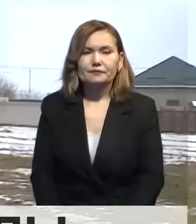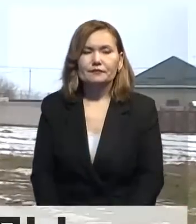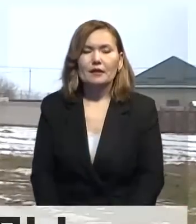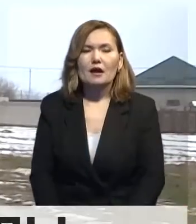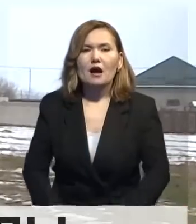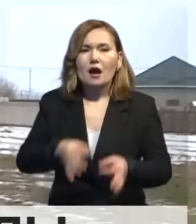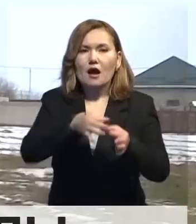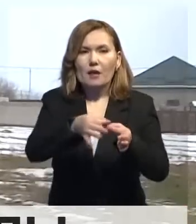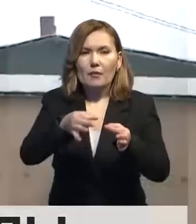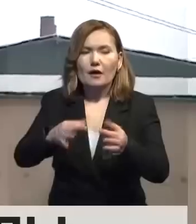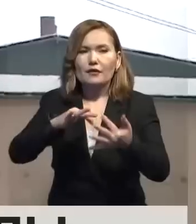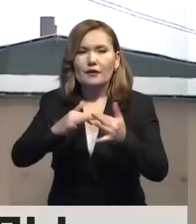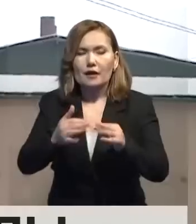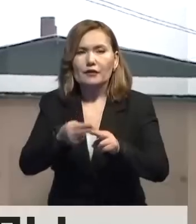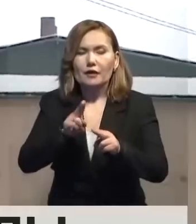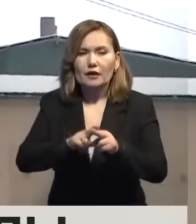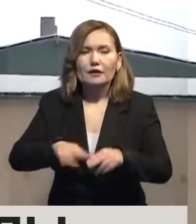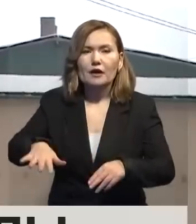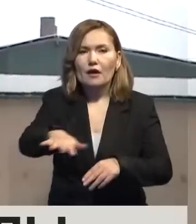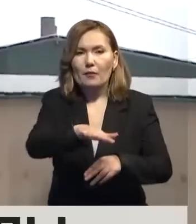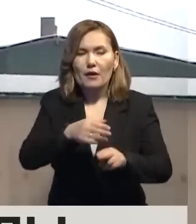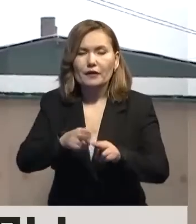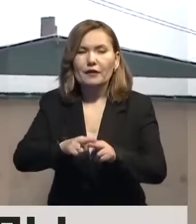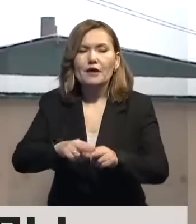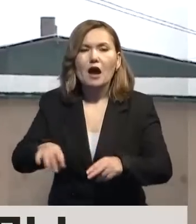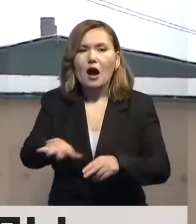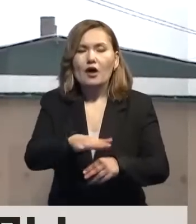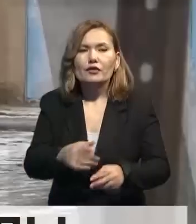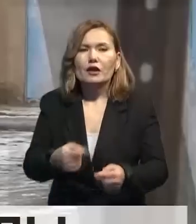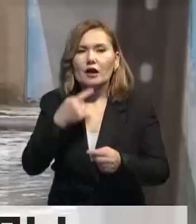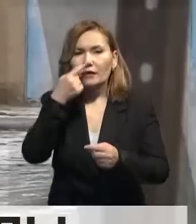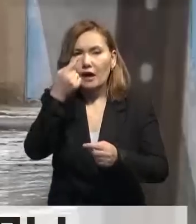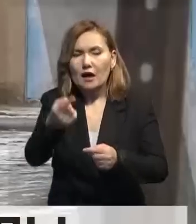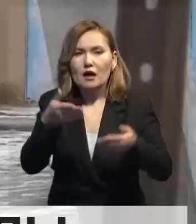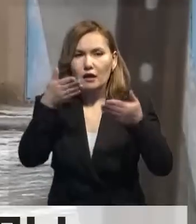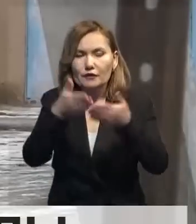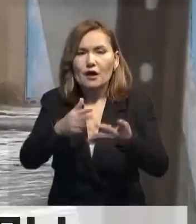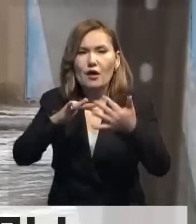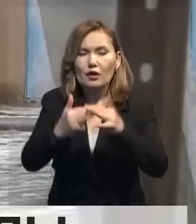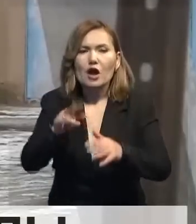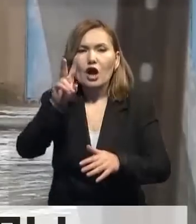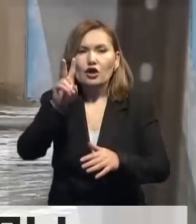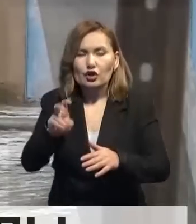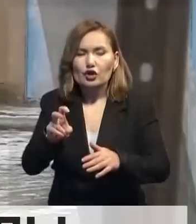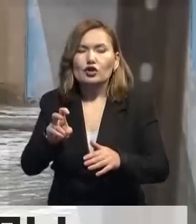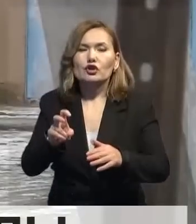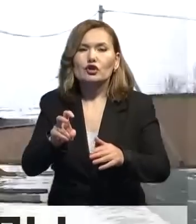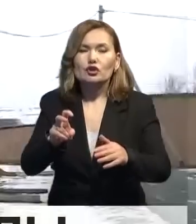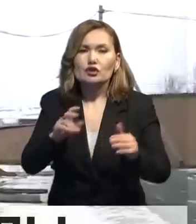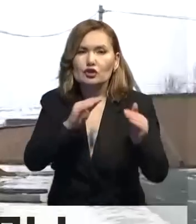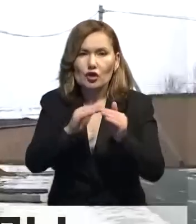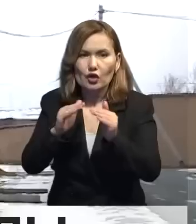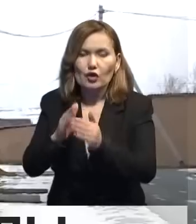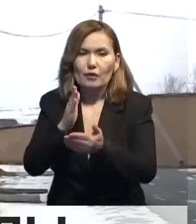Ердәуіт пен 51-ші разъезд Дарбаз ауылдық округіне қарасты аудандағы ең шалғай елді мекендер. Мұнда 200-дей үй, 700-ден астам халық